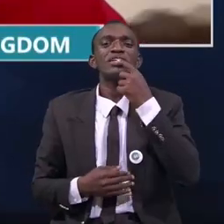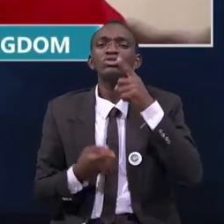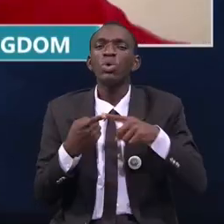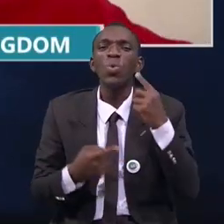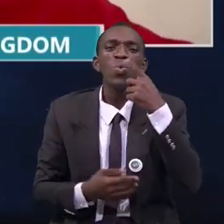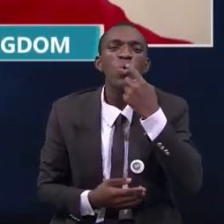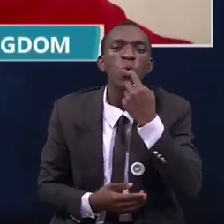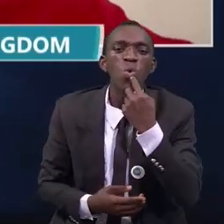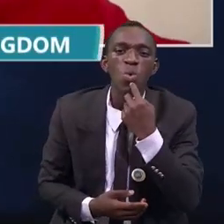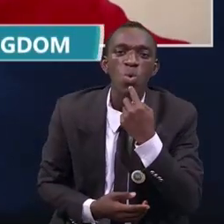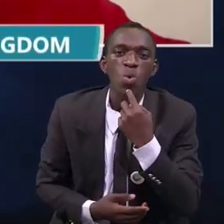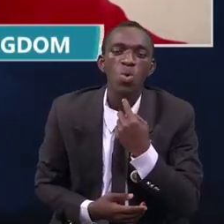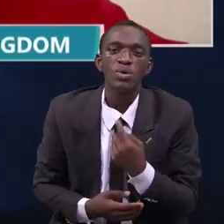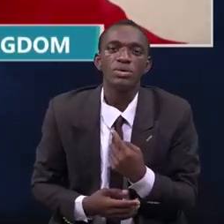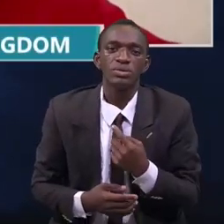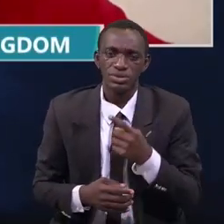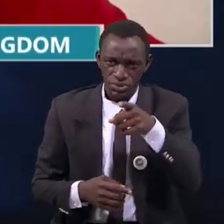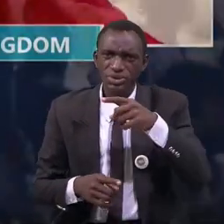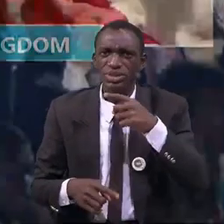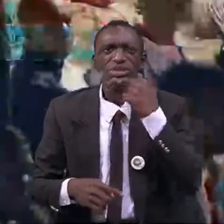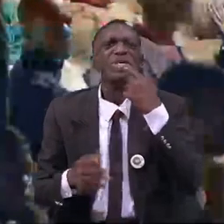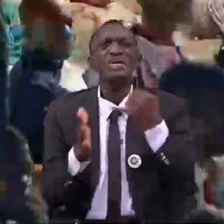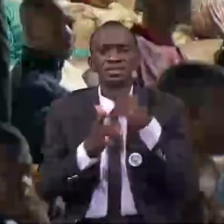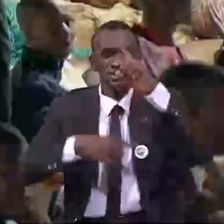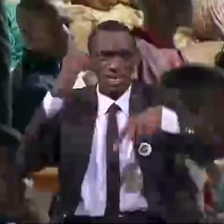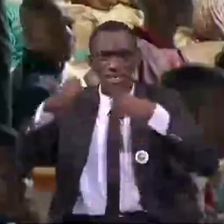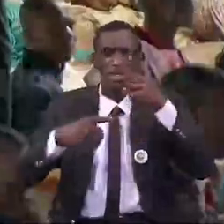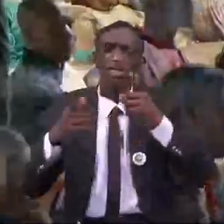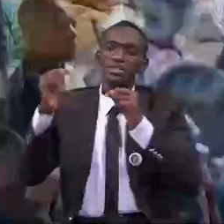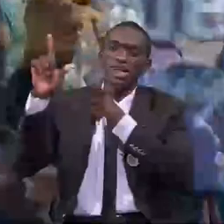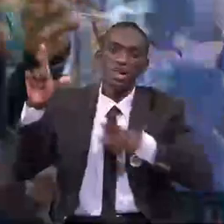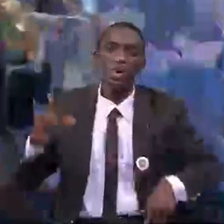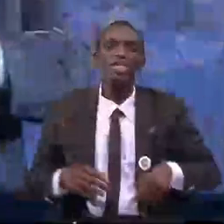dit à qui il faut le dire dit à qui à